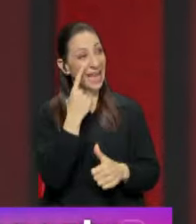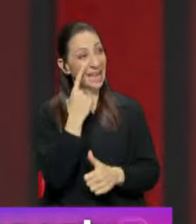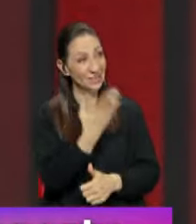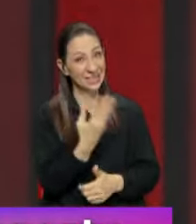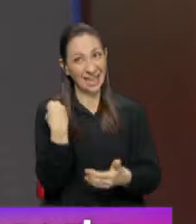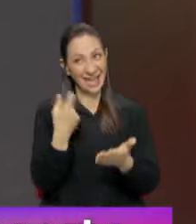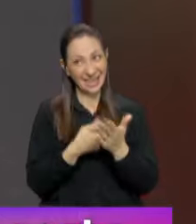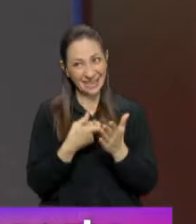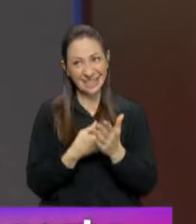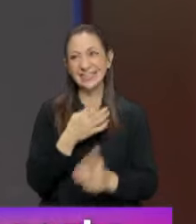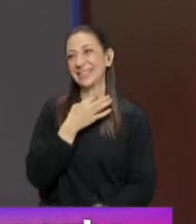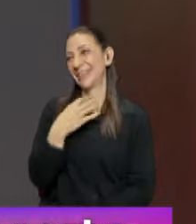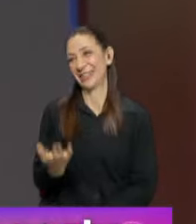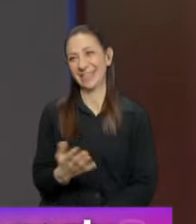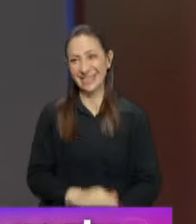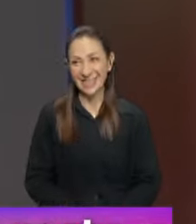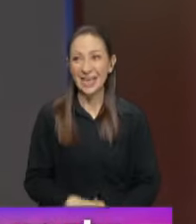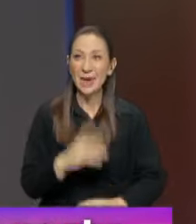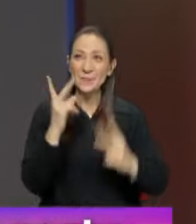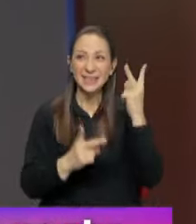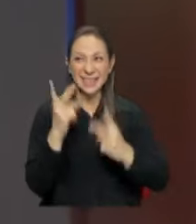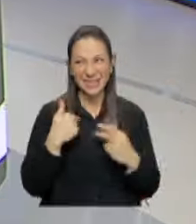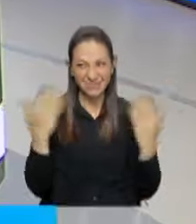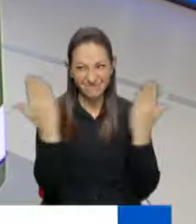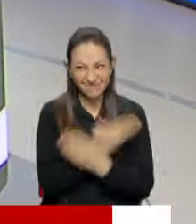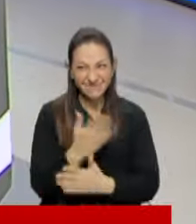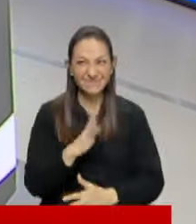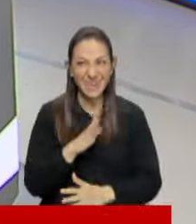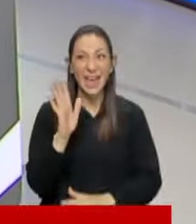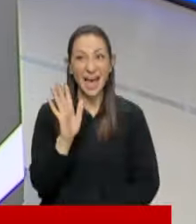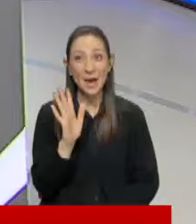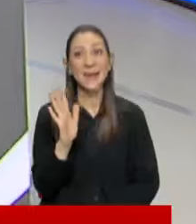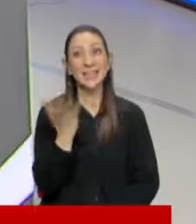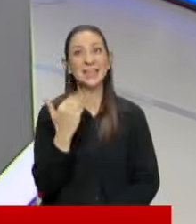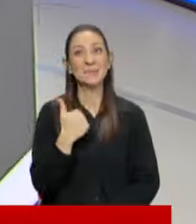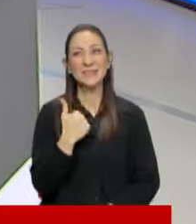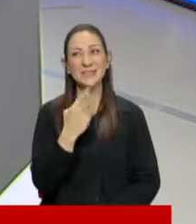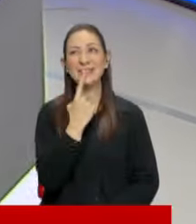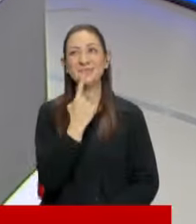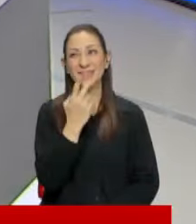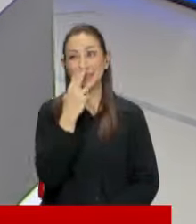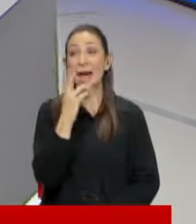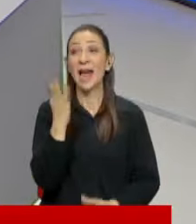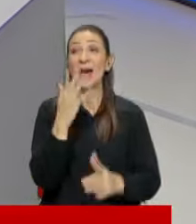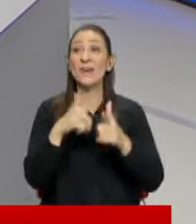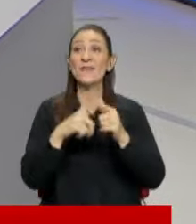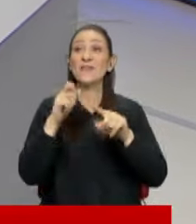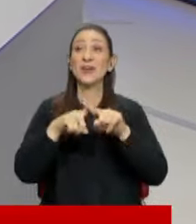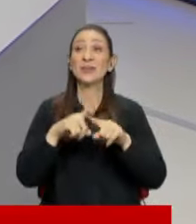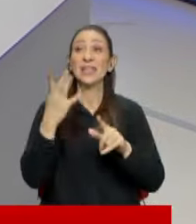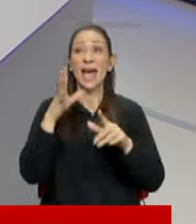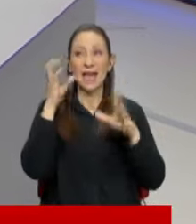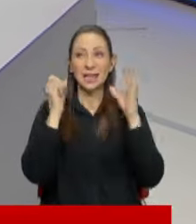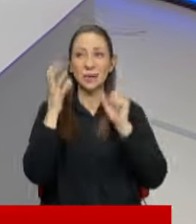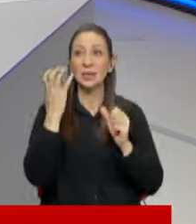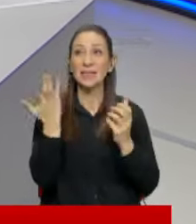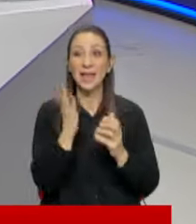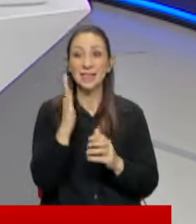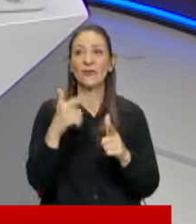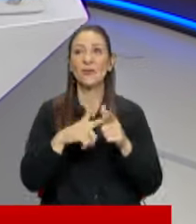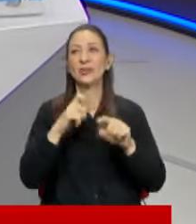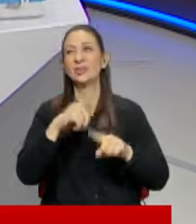yeni adınız. Teşekkür ederiz. Sağ olun. Evet. Zaman zaman karıştırıyoruz biz ama neyse bizim de dilimiz alışacak. Hala Fox diye algılanıyor. Nereye